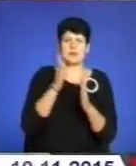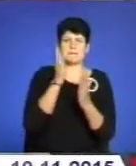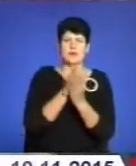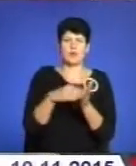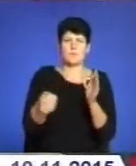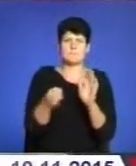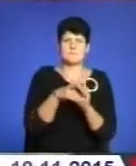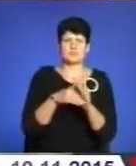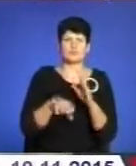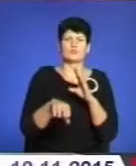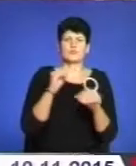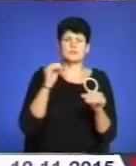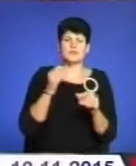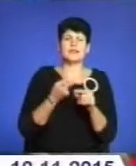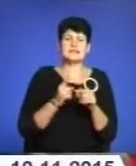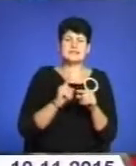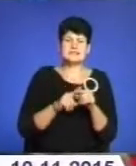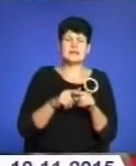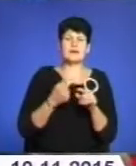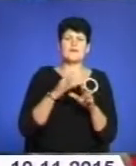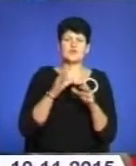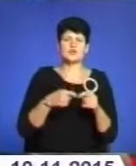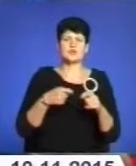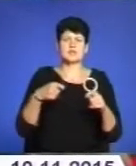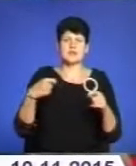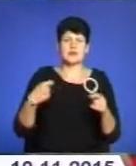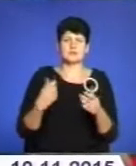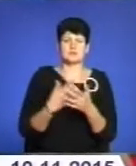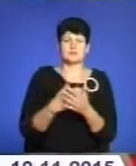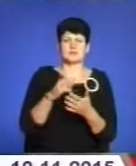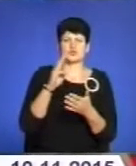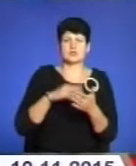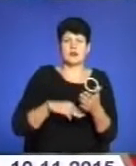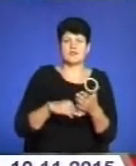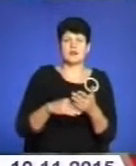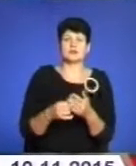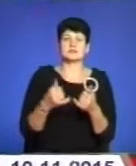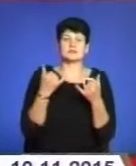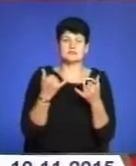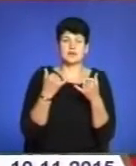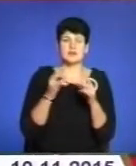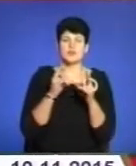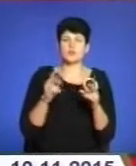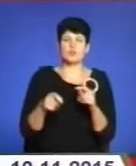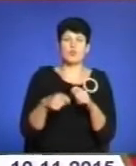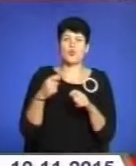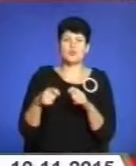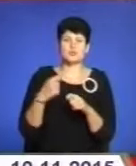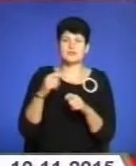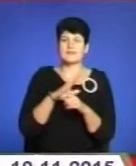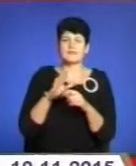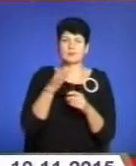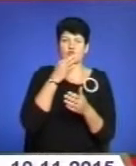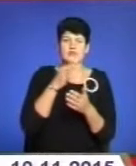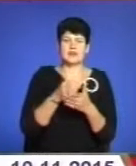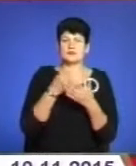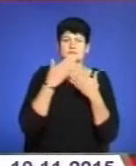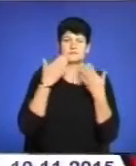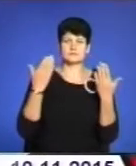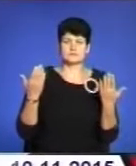Такі протизаконні дії тягнуть за собою як мінімум штраф, але й досі ніхто з порушників відповідальності не